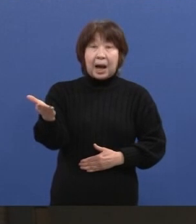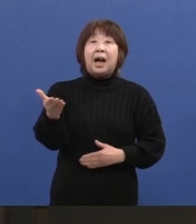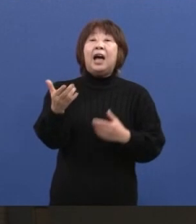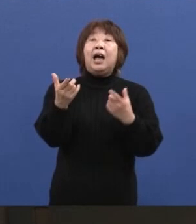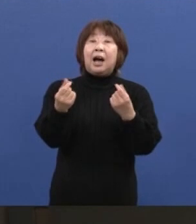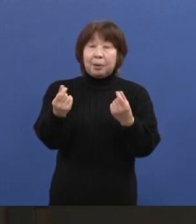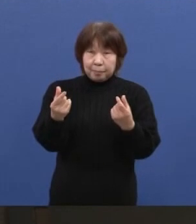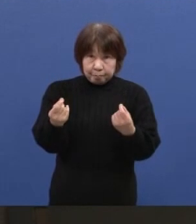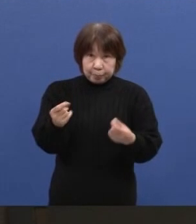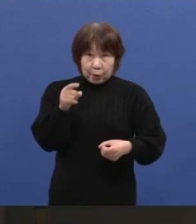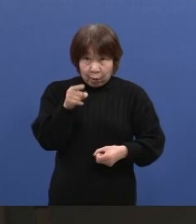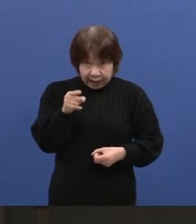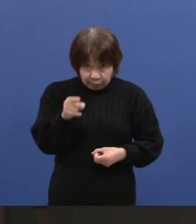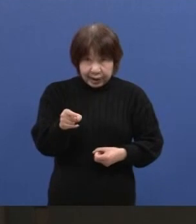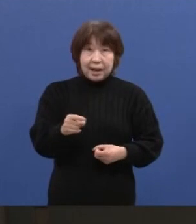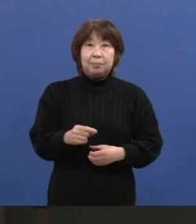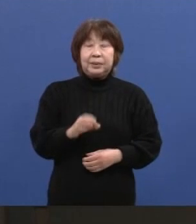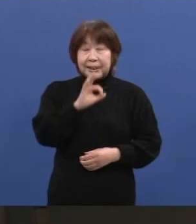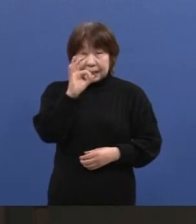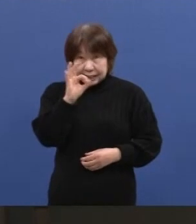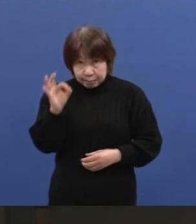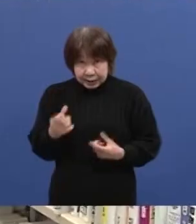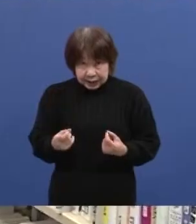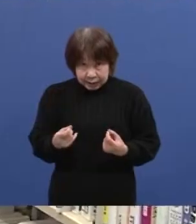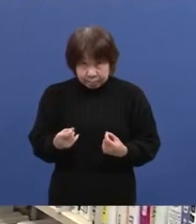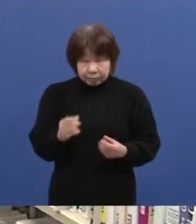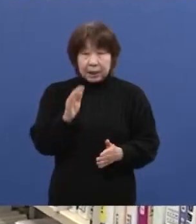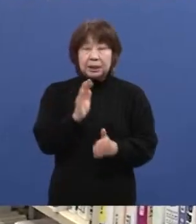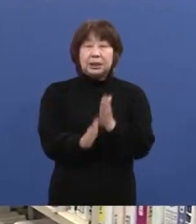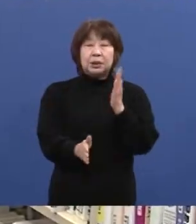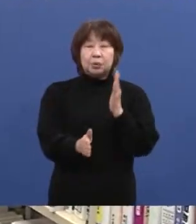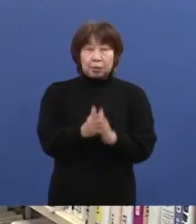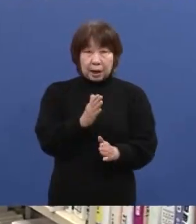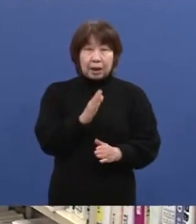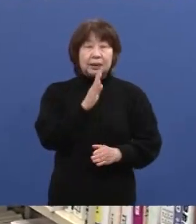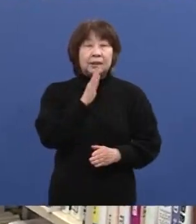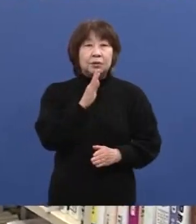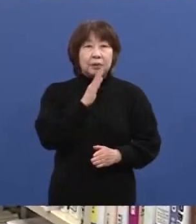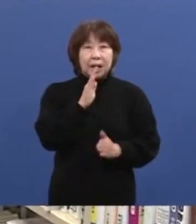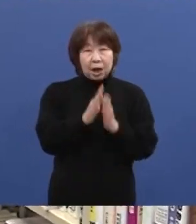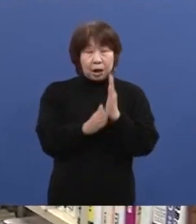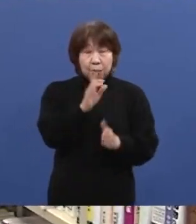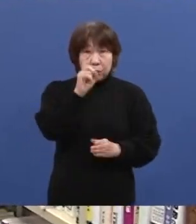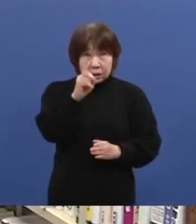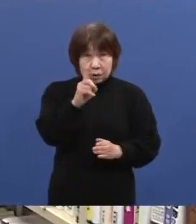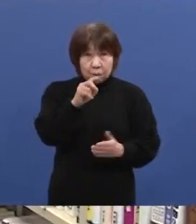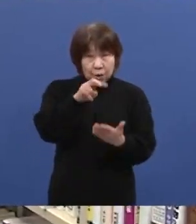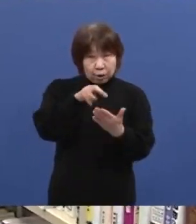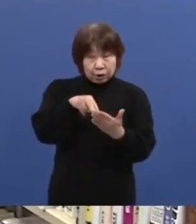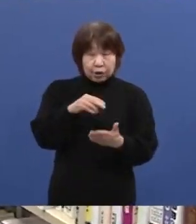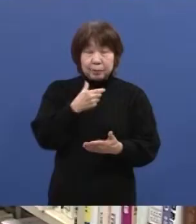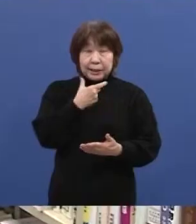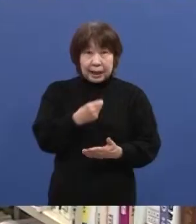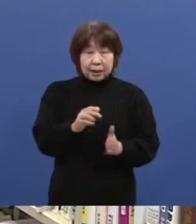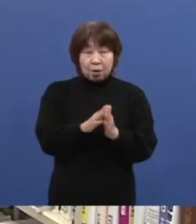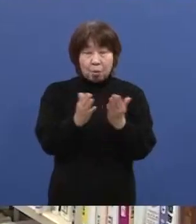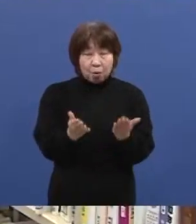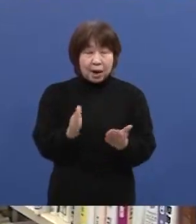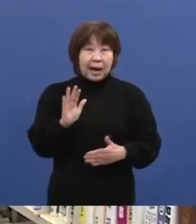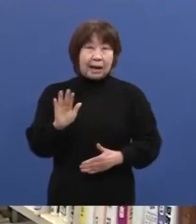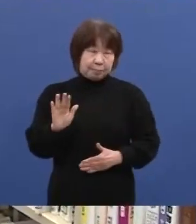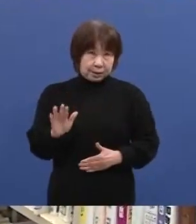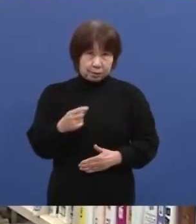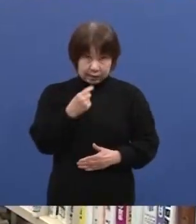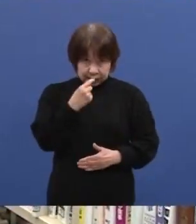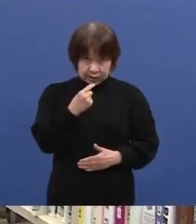を探してたんです。で、実はもう一度読みたいなって思ってる本があるんですけど、タイトルがね、思い出せないっていうものが